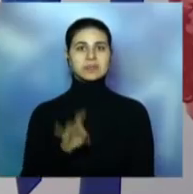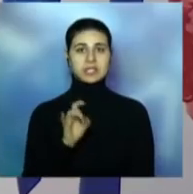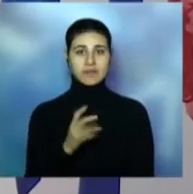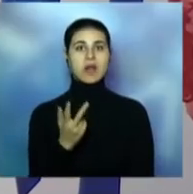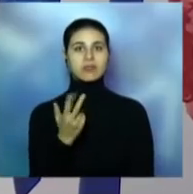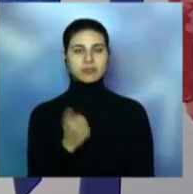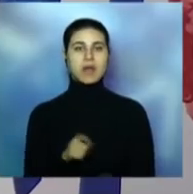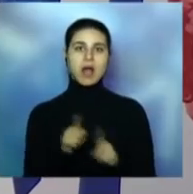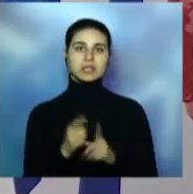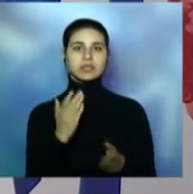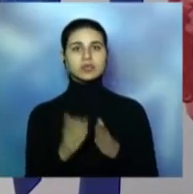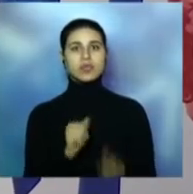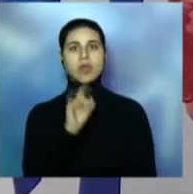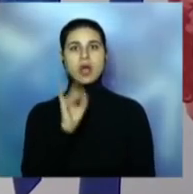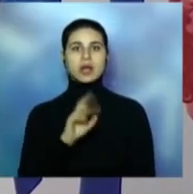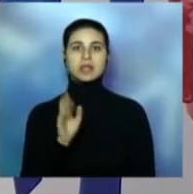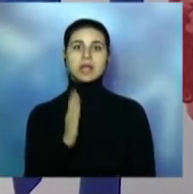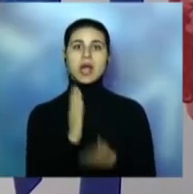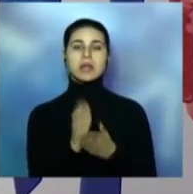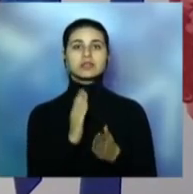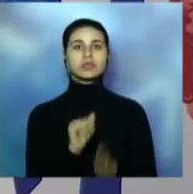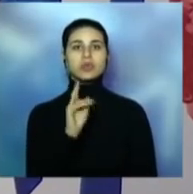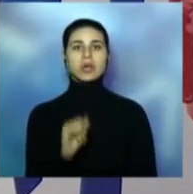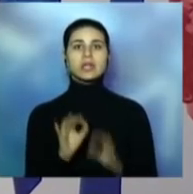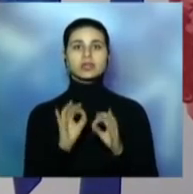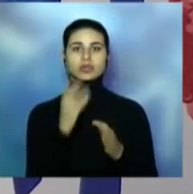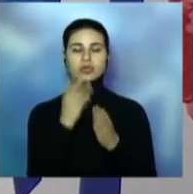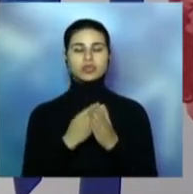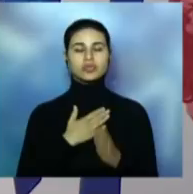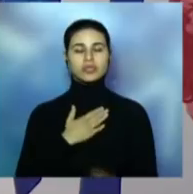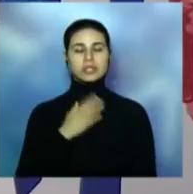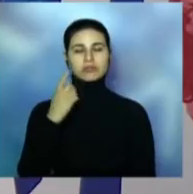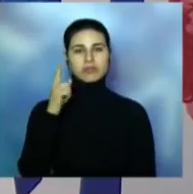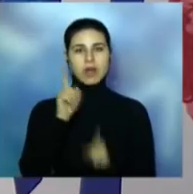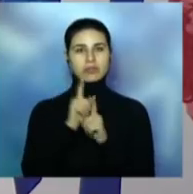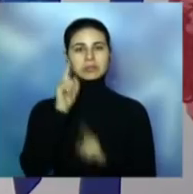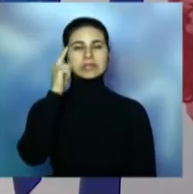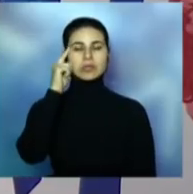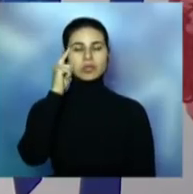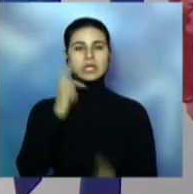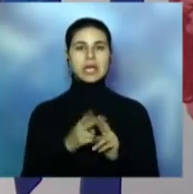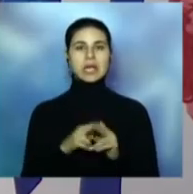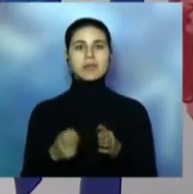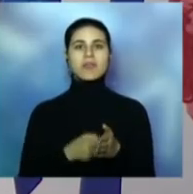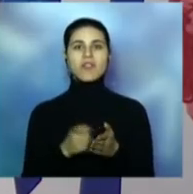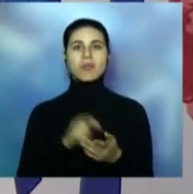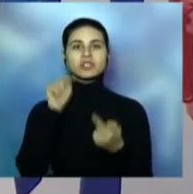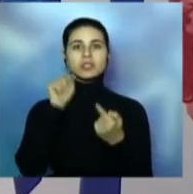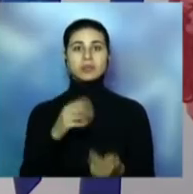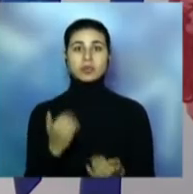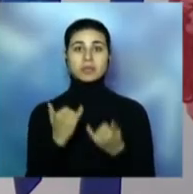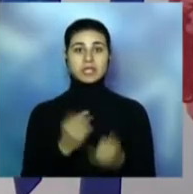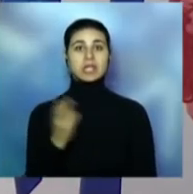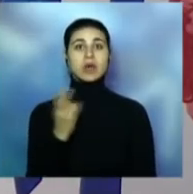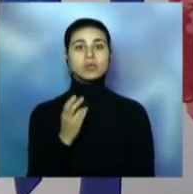მართლა სასია თუ არა და არის თუ არა სწორი ჩვენი წარმოდგენა იმ კვლევების შესაბამისად, რომელიც ახლა